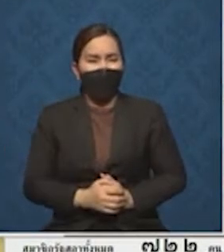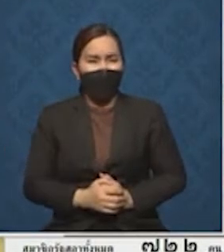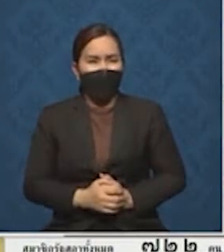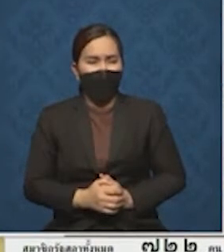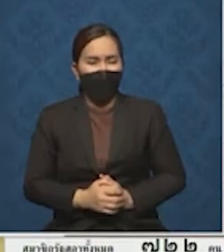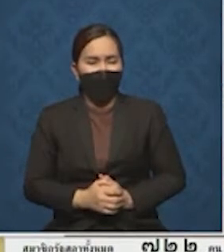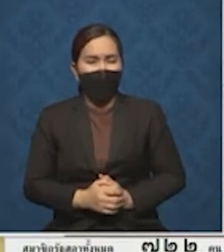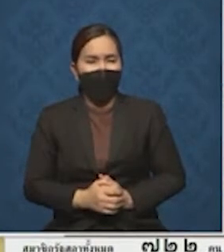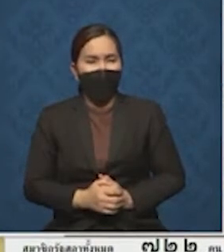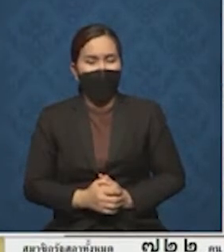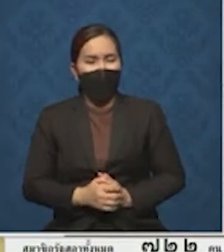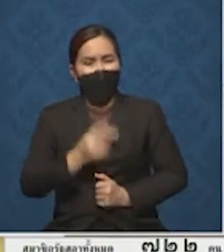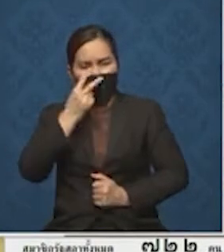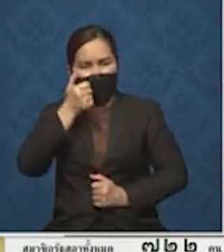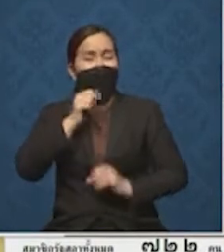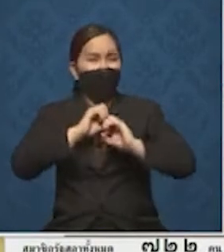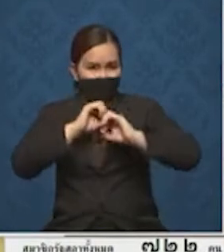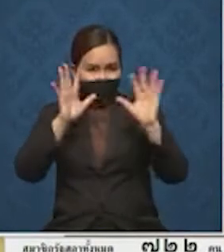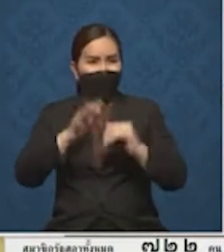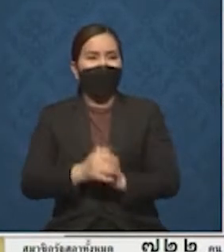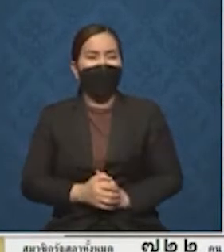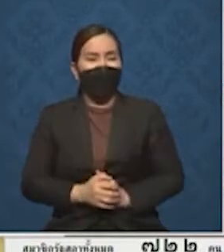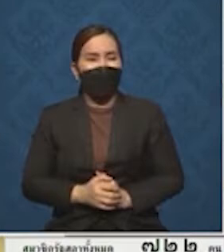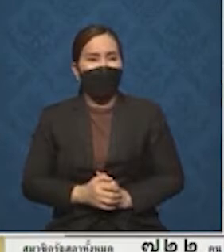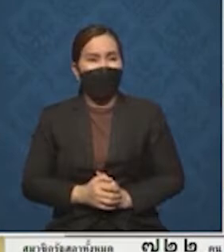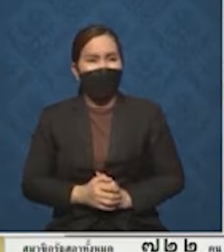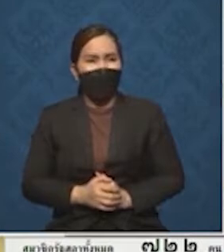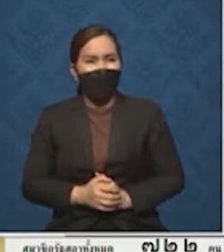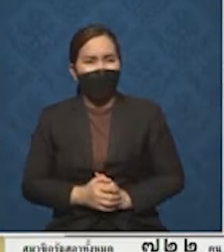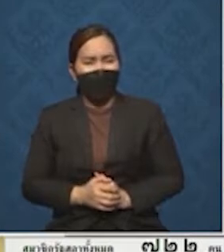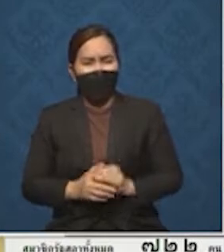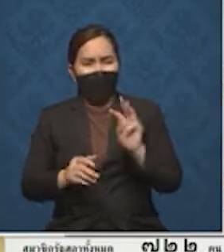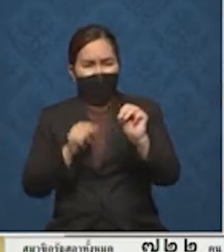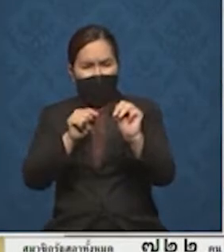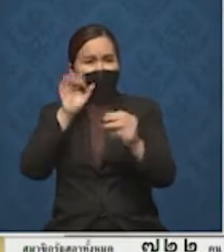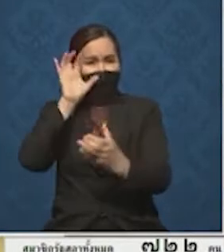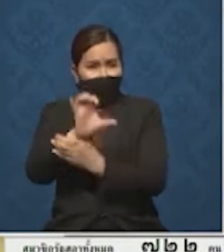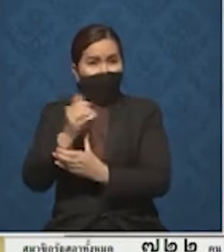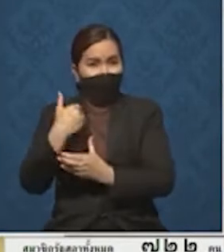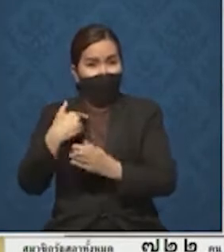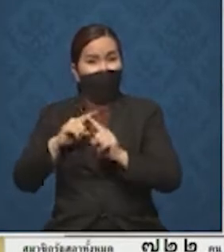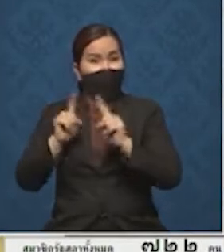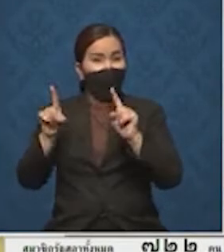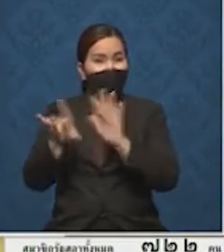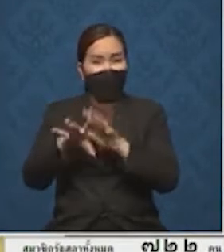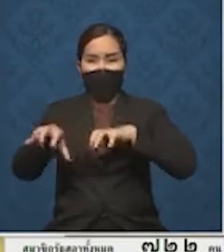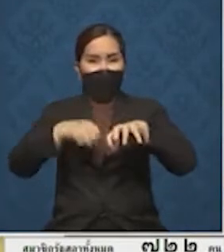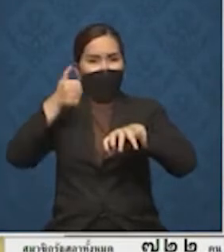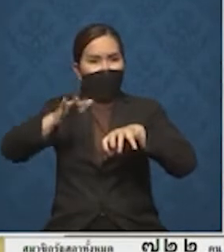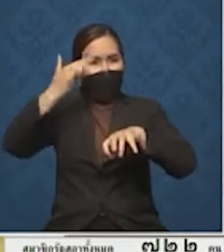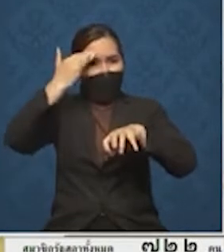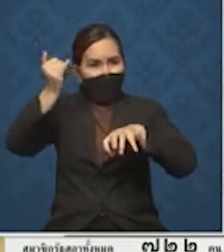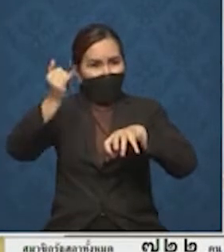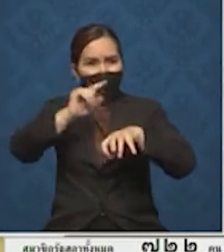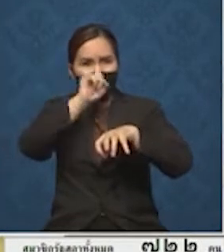มันชัดยงกวาชัดและมีมาตานี้อยู่ทำไมยัทำอะไรไม่ได้อันนี้คือสิ่งที่อยากจะกลบเรีน